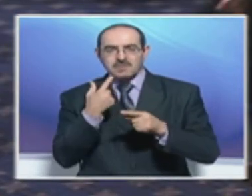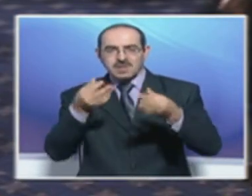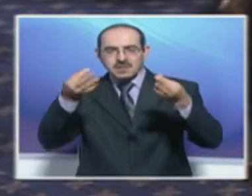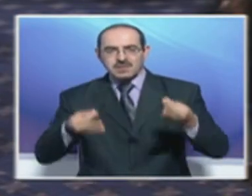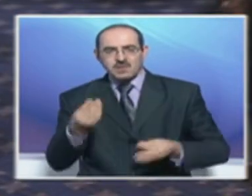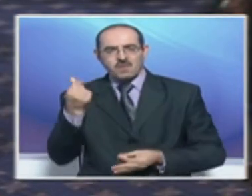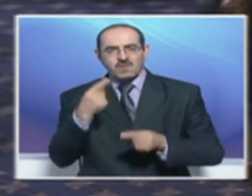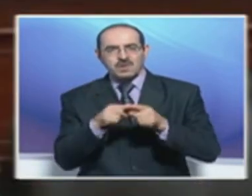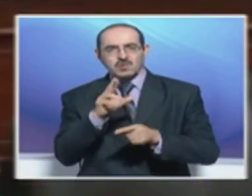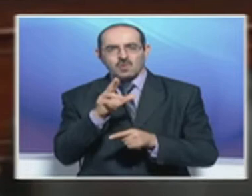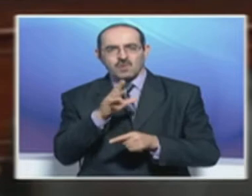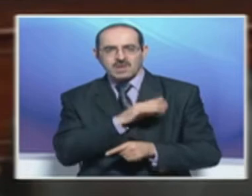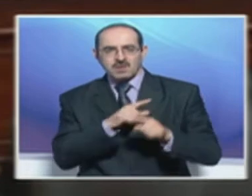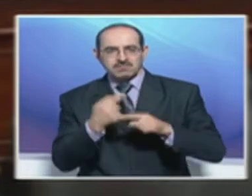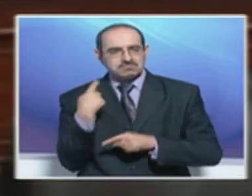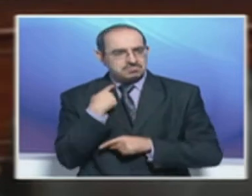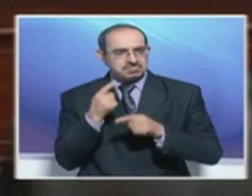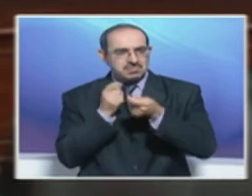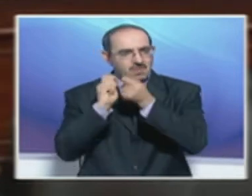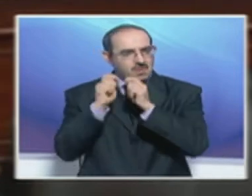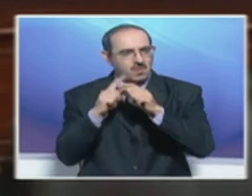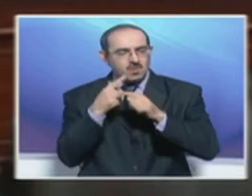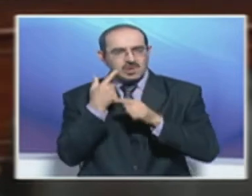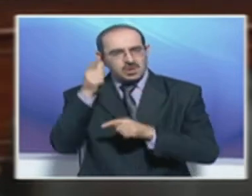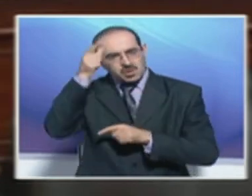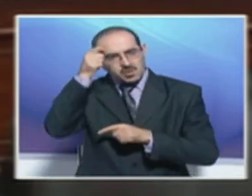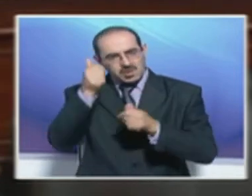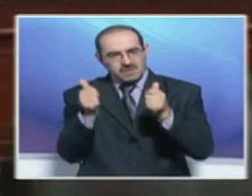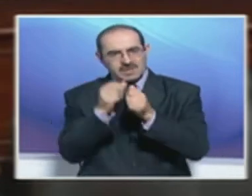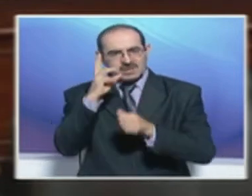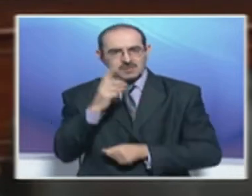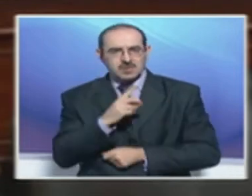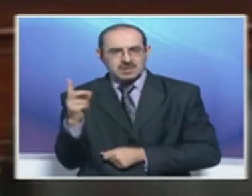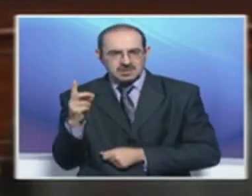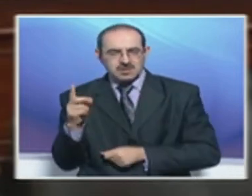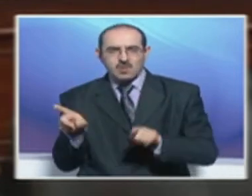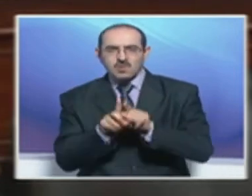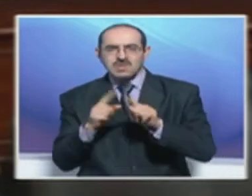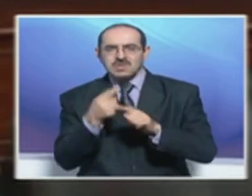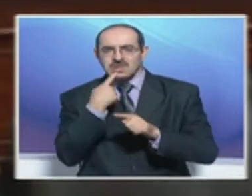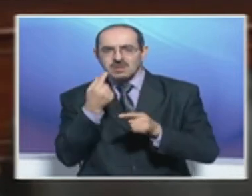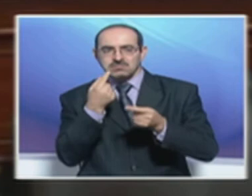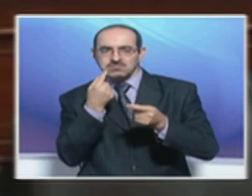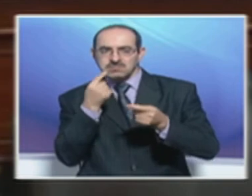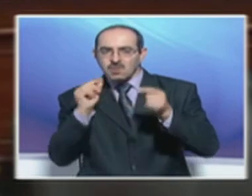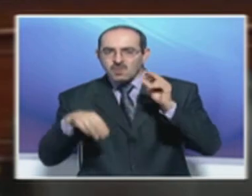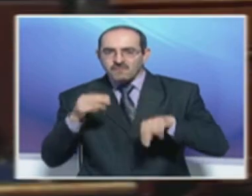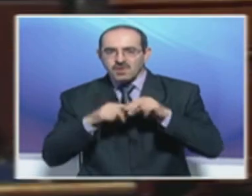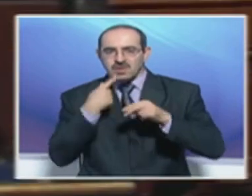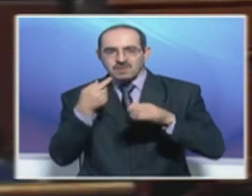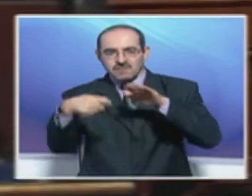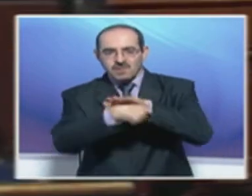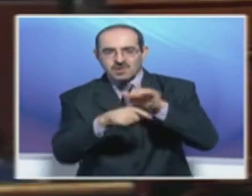الحكومة الاتحادية بعد فشل المفاوضات بين الجمهوريين والديمقراطيين للاتفاق حول ميزانية